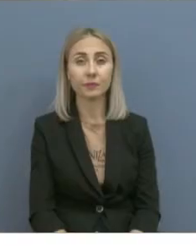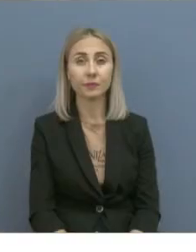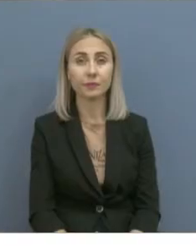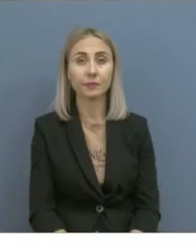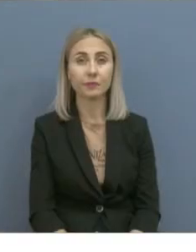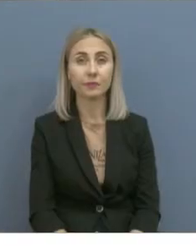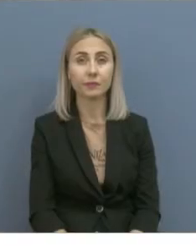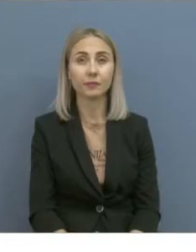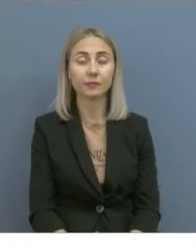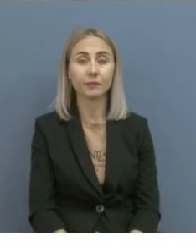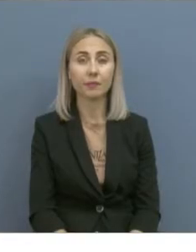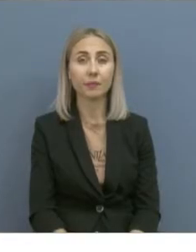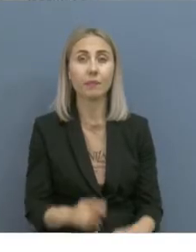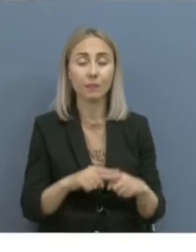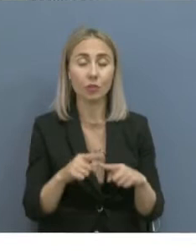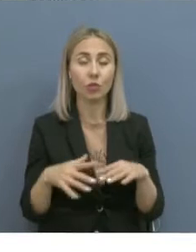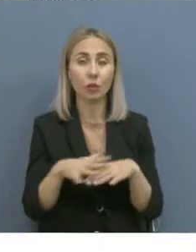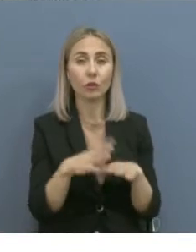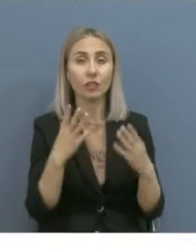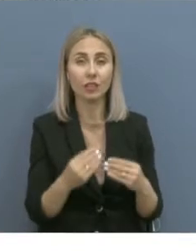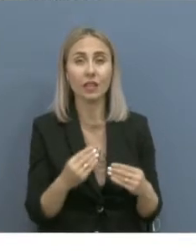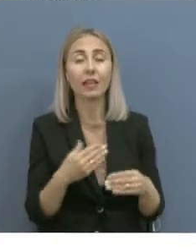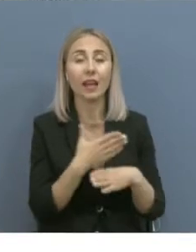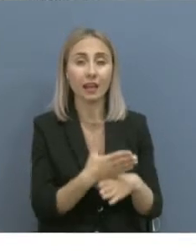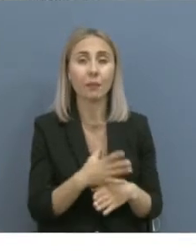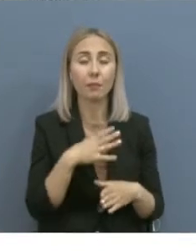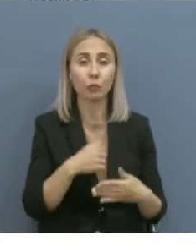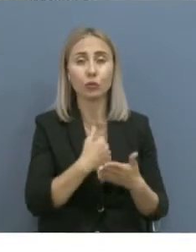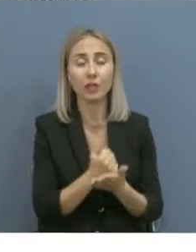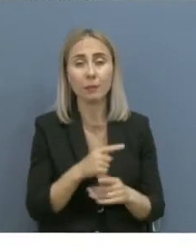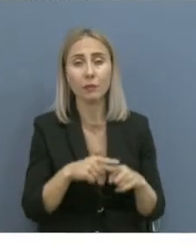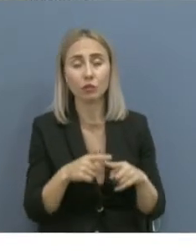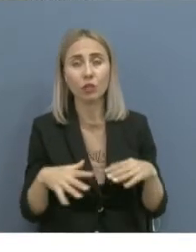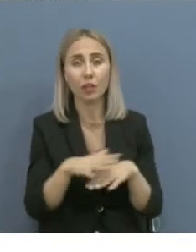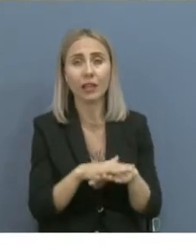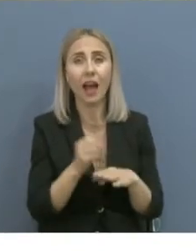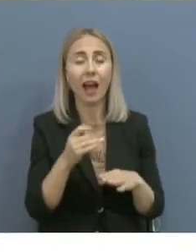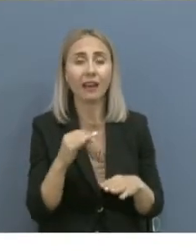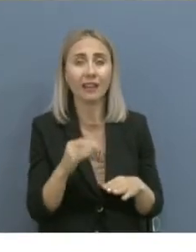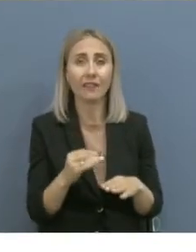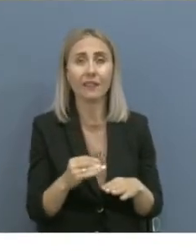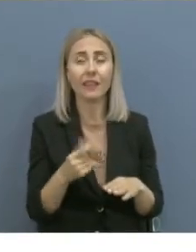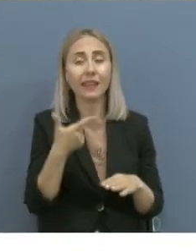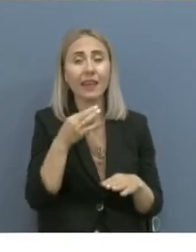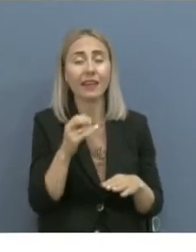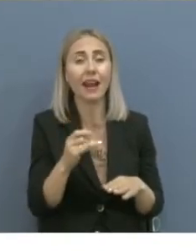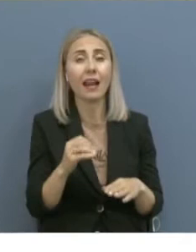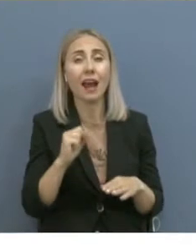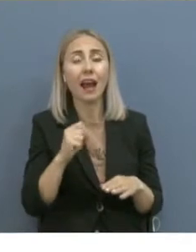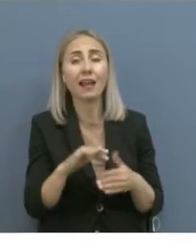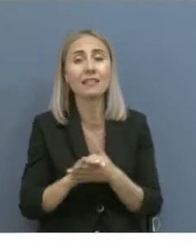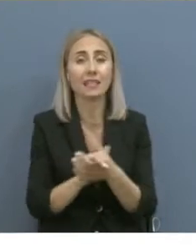Халықаралық архивтер күнін 2007 жылдың қараша айында Канадада бас ассамблеяда халықаралық архивтер кеңесі бекітті. Мереке үшін айтулы